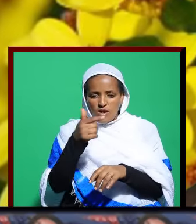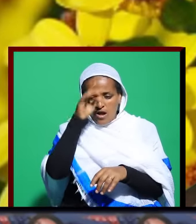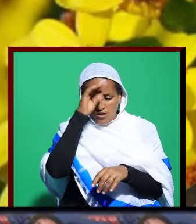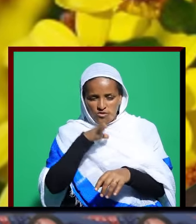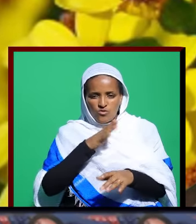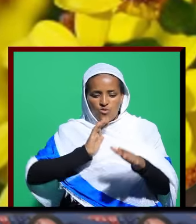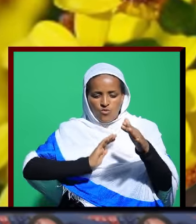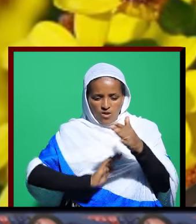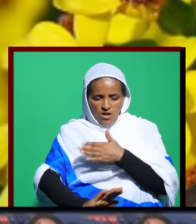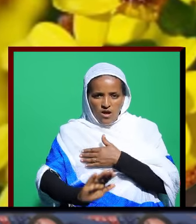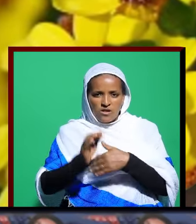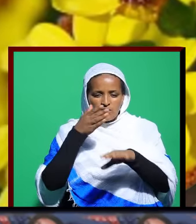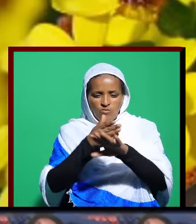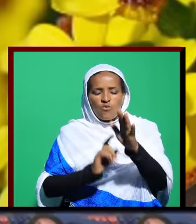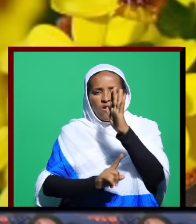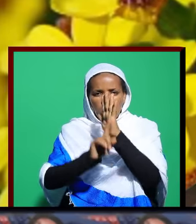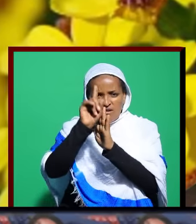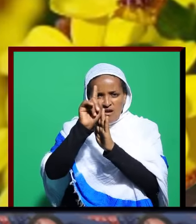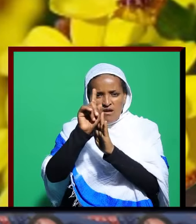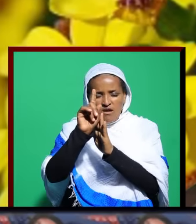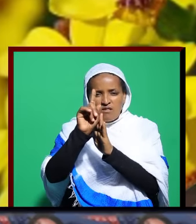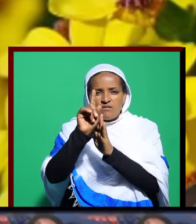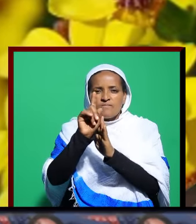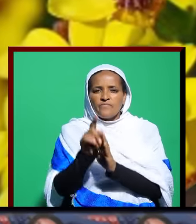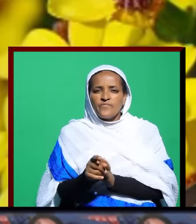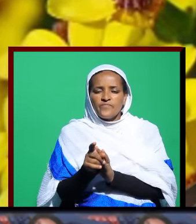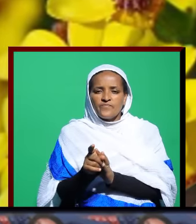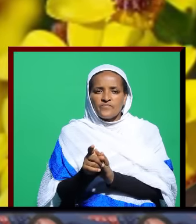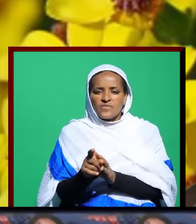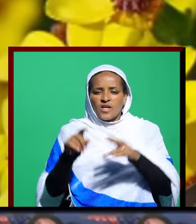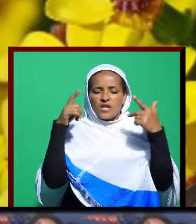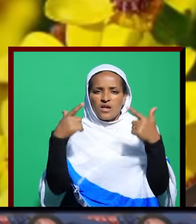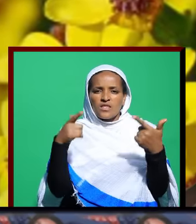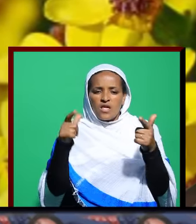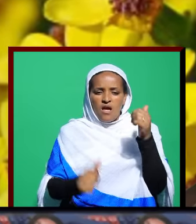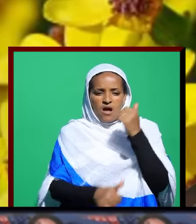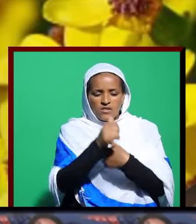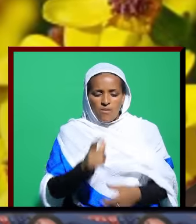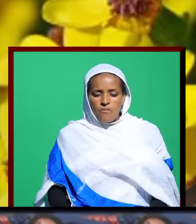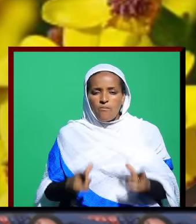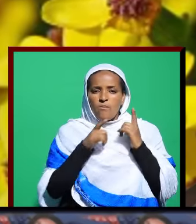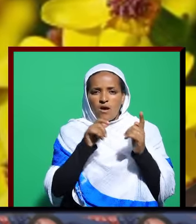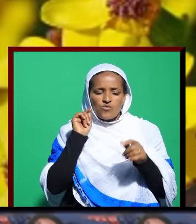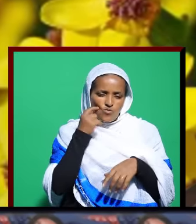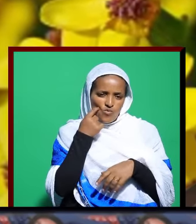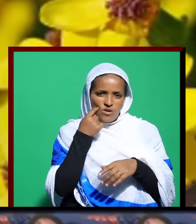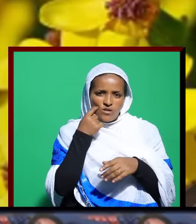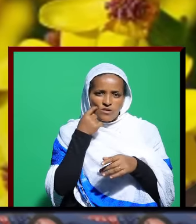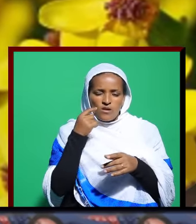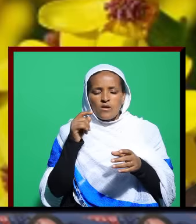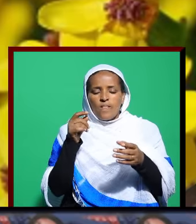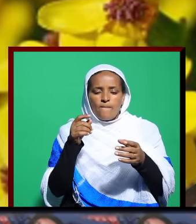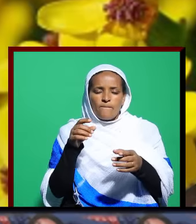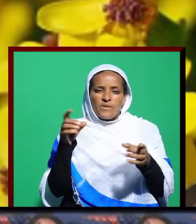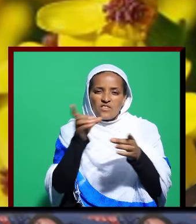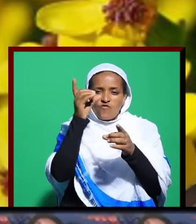ተፈጥሮም ይነግረናል። አንድ ሰው ይወለዳል፣ ከዛ በኋላ ያድጋል። እንደው ይሄ ድንገተኛ አደጋ ባይኖር እንኳን ማለት ነው፣ በተፈጥሮ